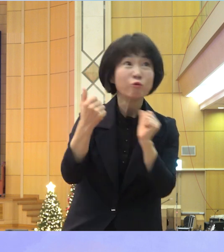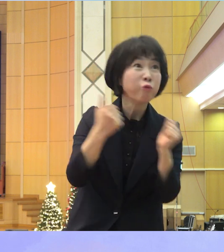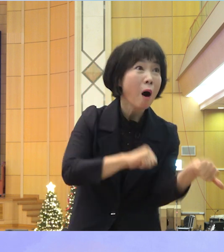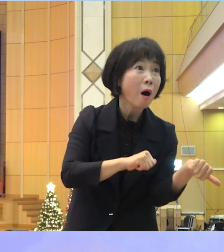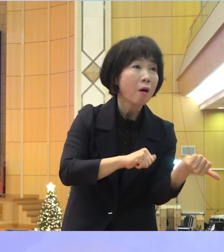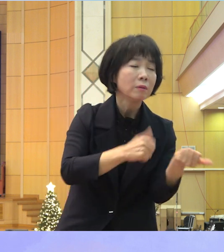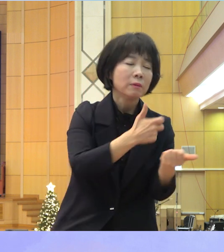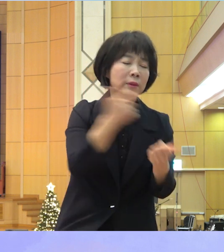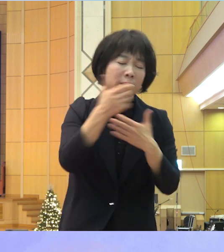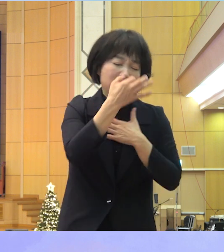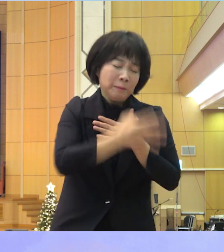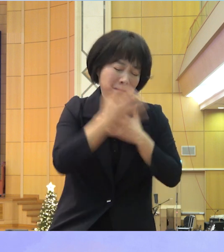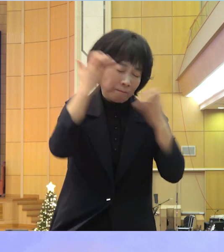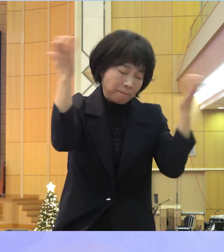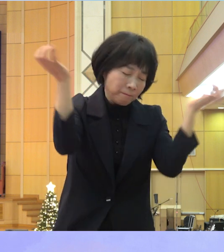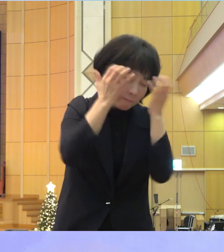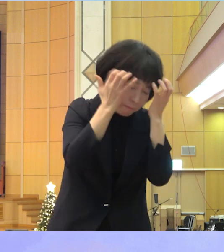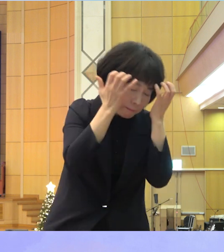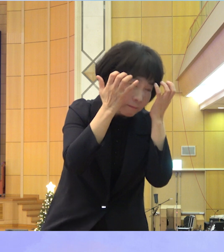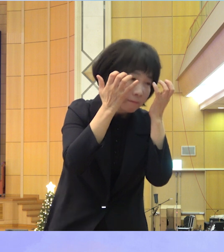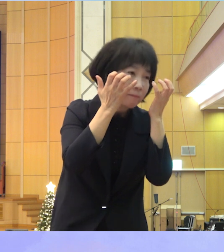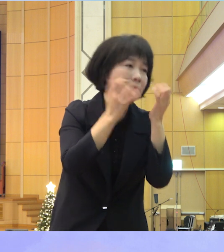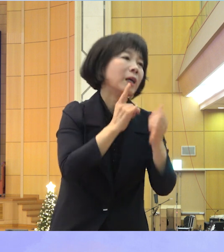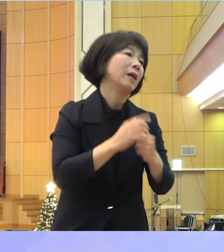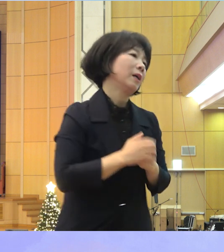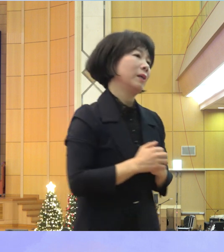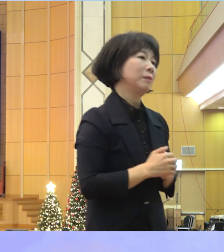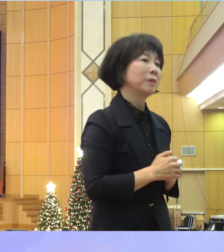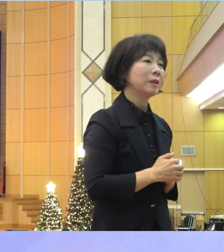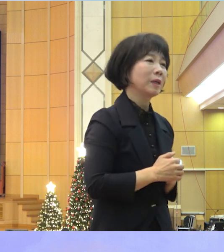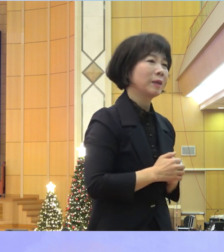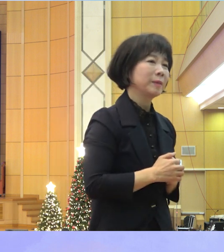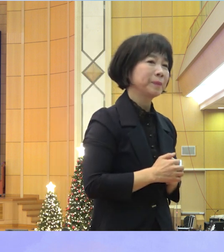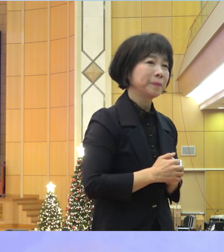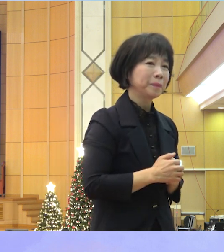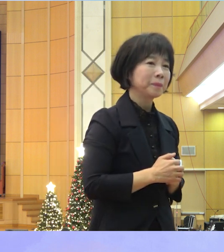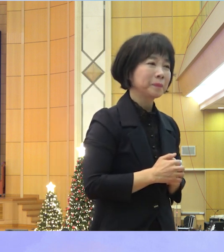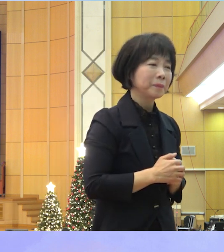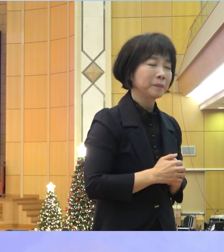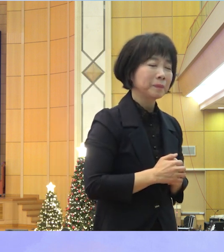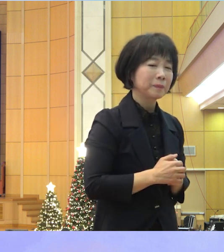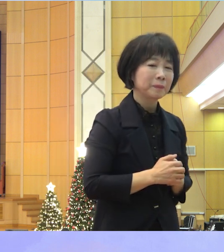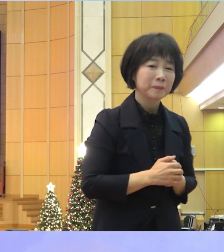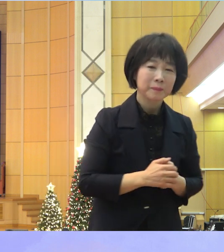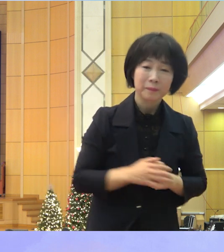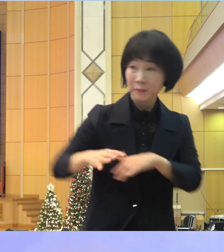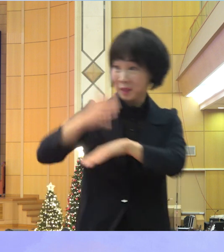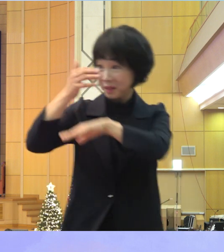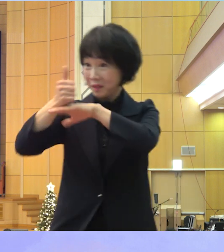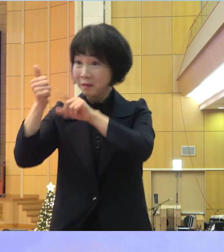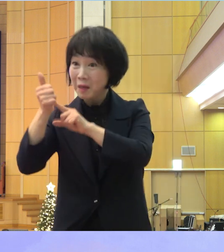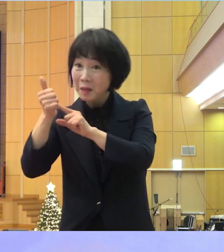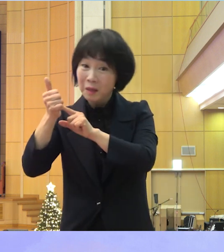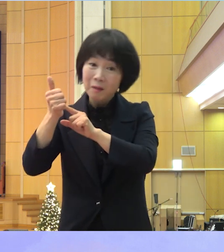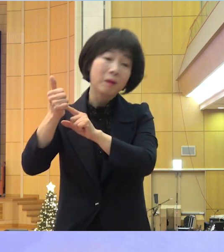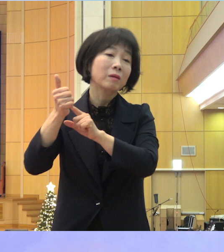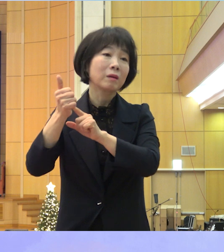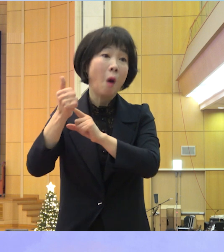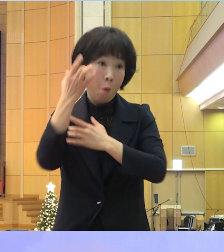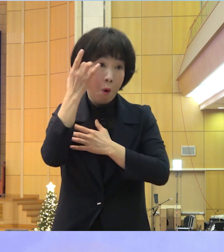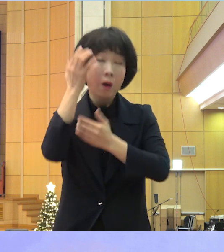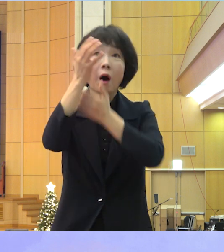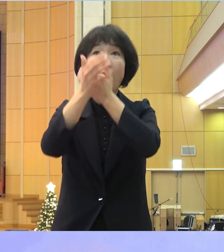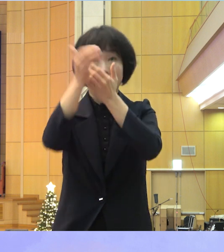이렇게 힘들고 큰 고통이라는 것입니다. 그런데 죽게 생겼단 말이에요. 그럼 히스기야 왕이 하나님을